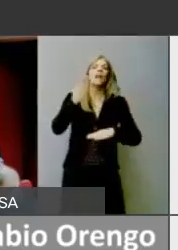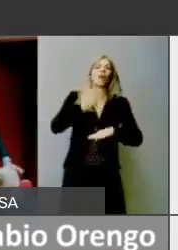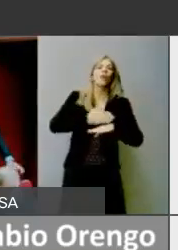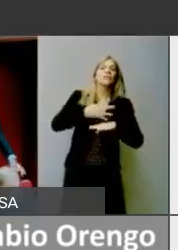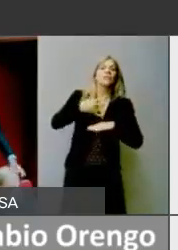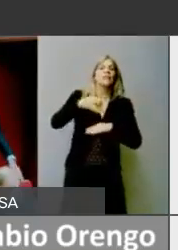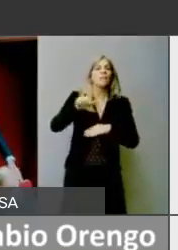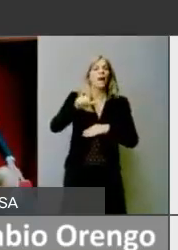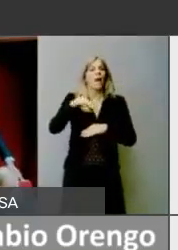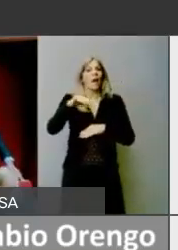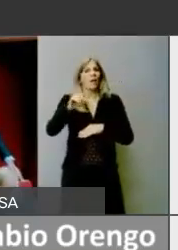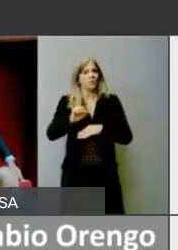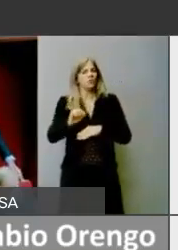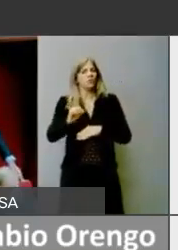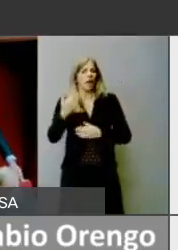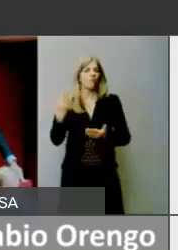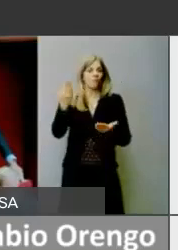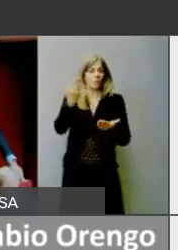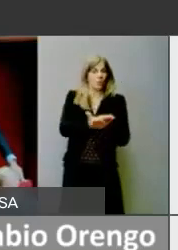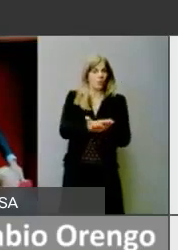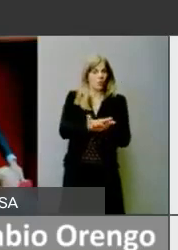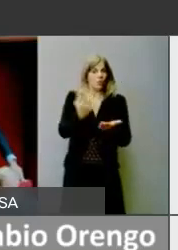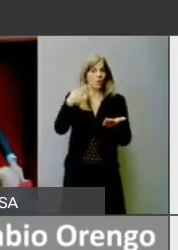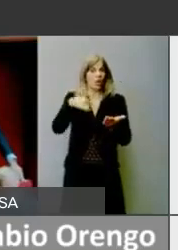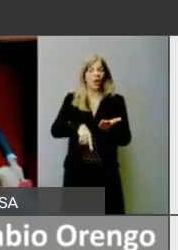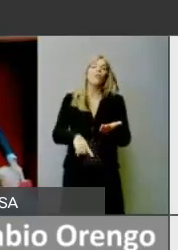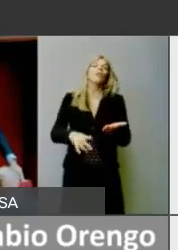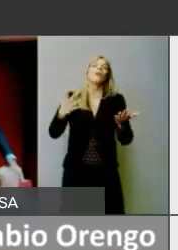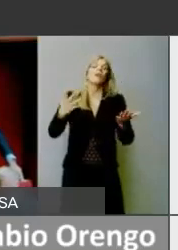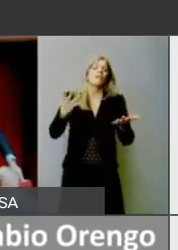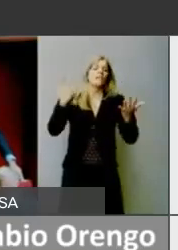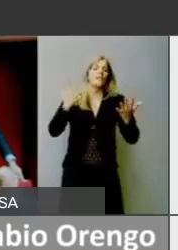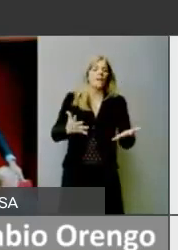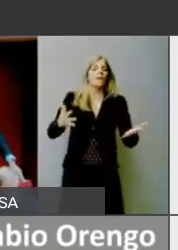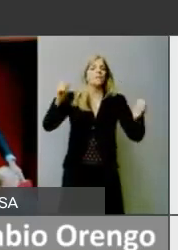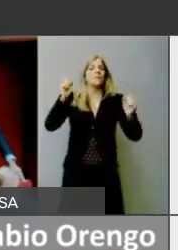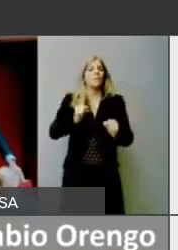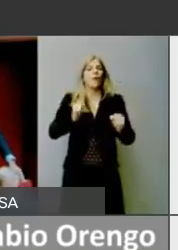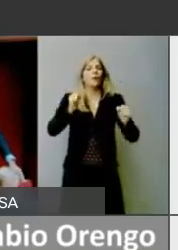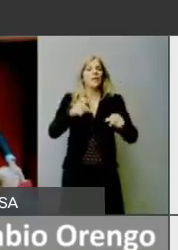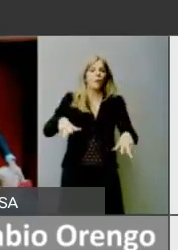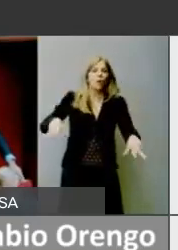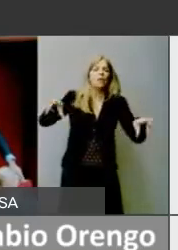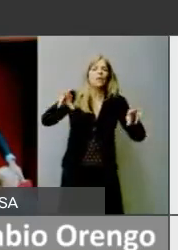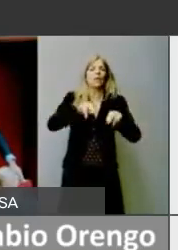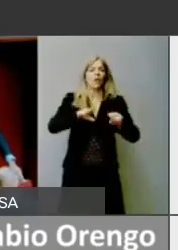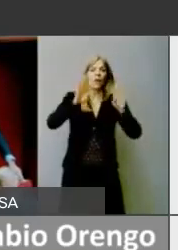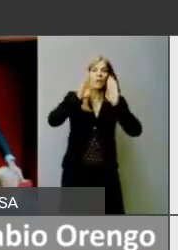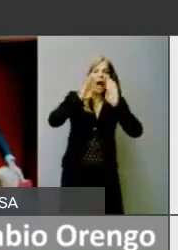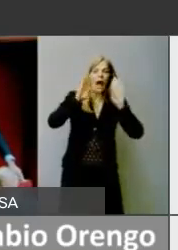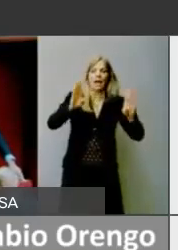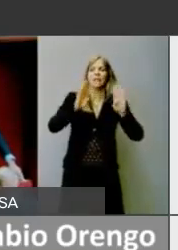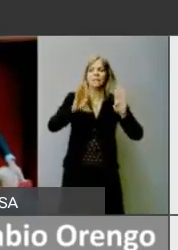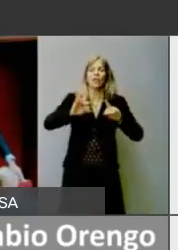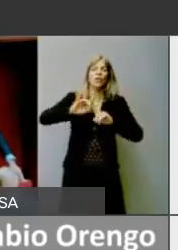mozione, perché possiamo portare di nuovo alla luce e all'attenzione tutte le persone che noi ci ricordiamo